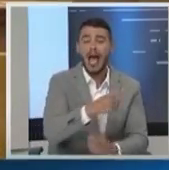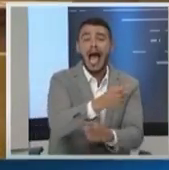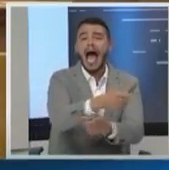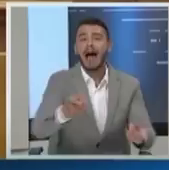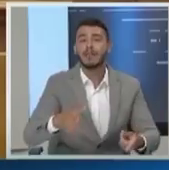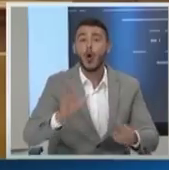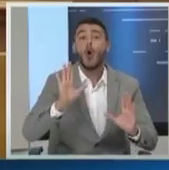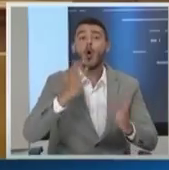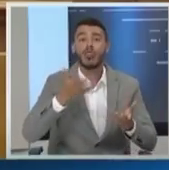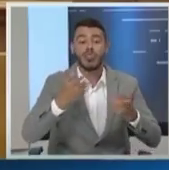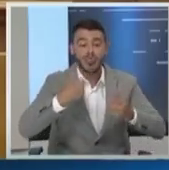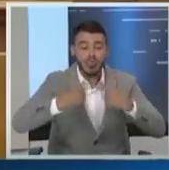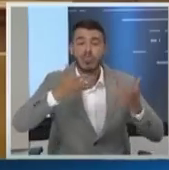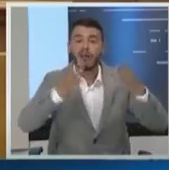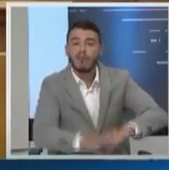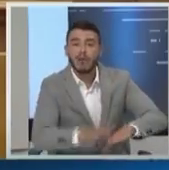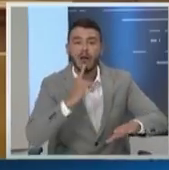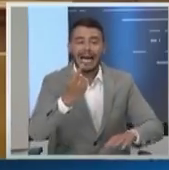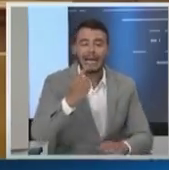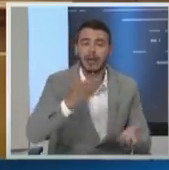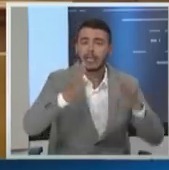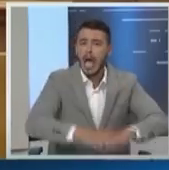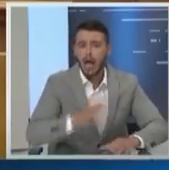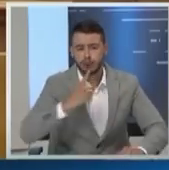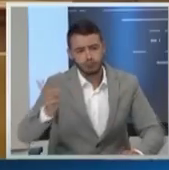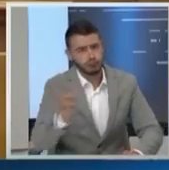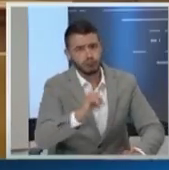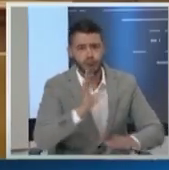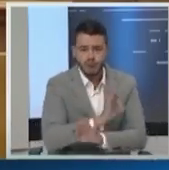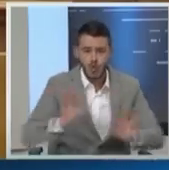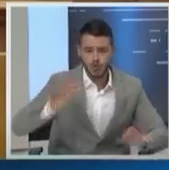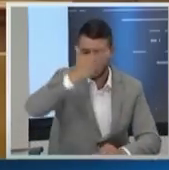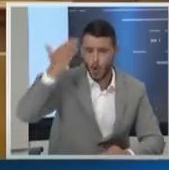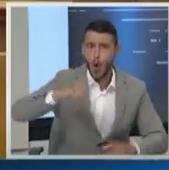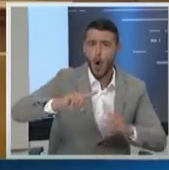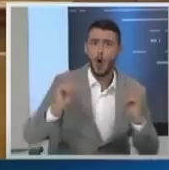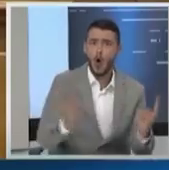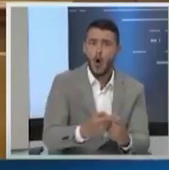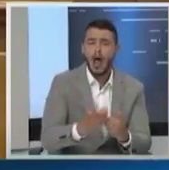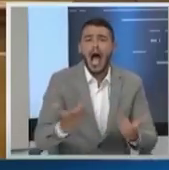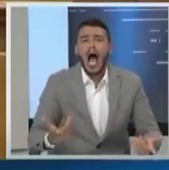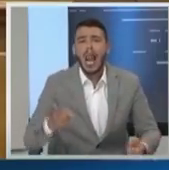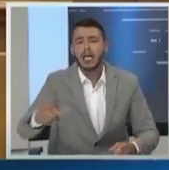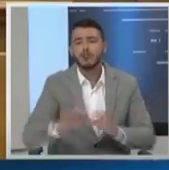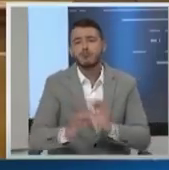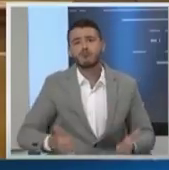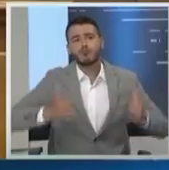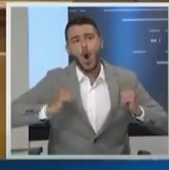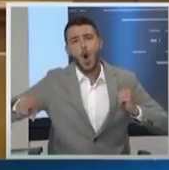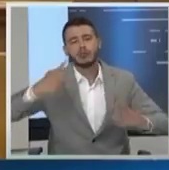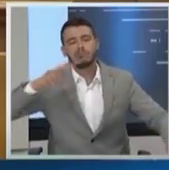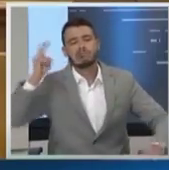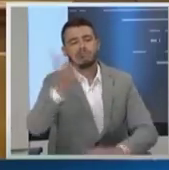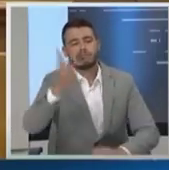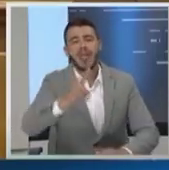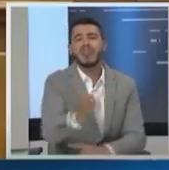χρήματα, όχι γιατί είχαν κάποια ουσιαστική παρατυπία, αλλά γιατί έτσι σας βόλευε τότε. Να στήσετε στον